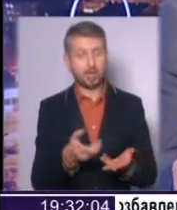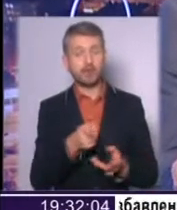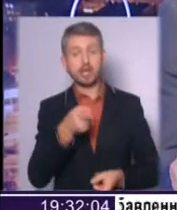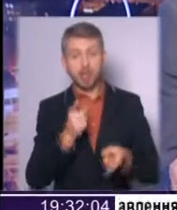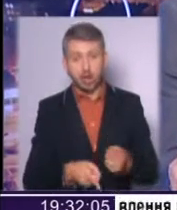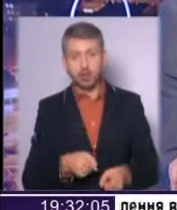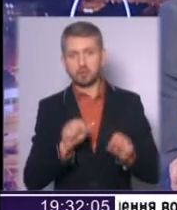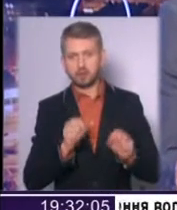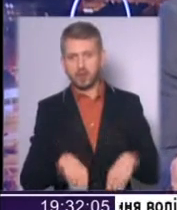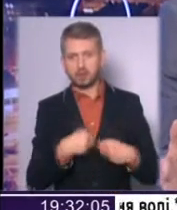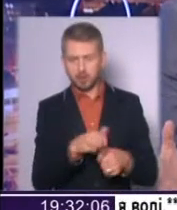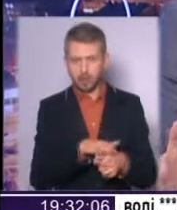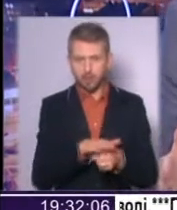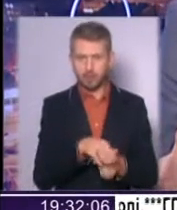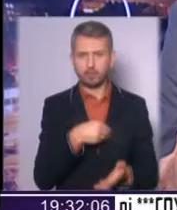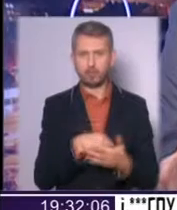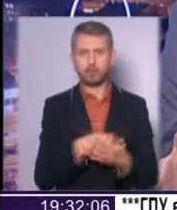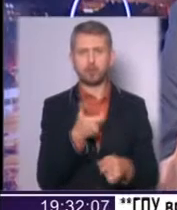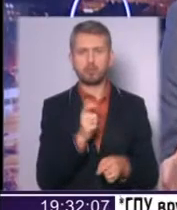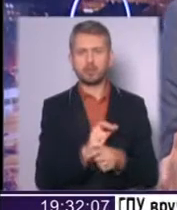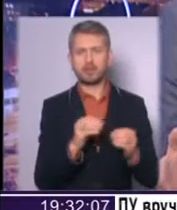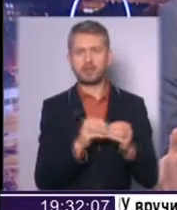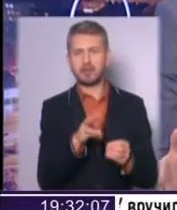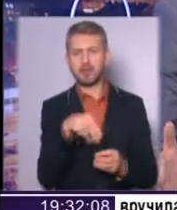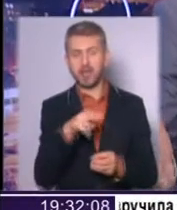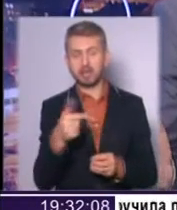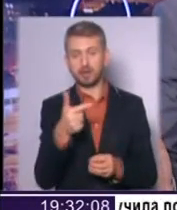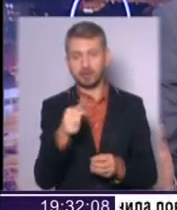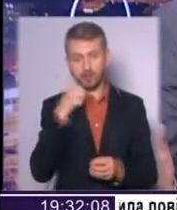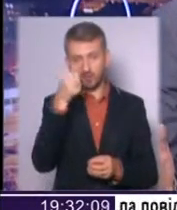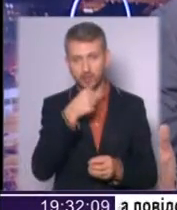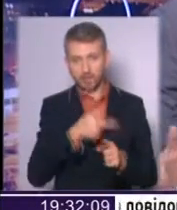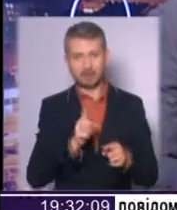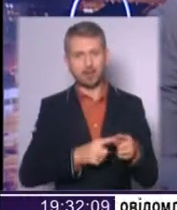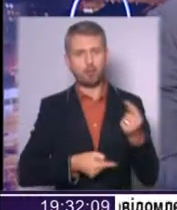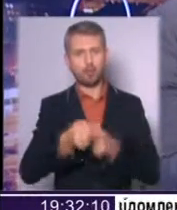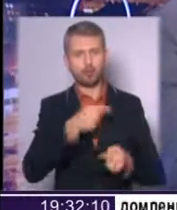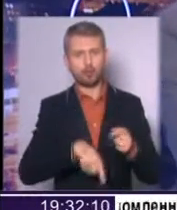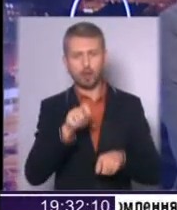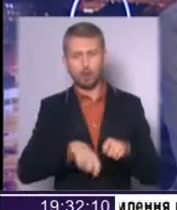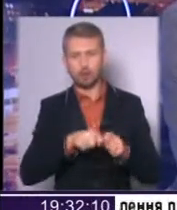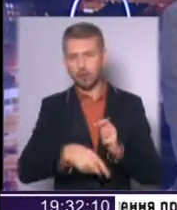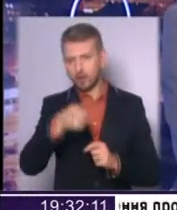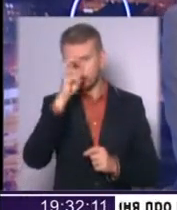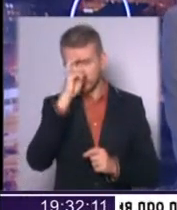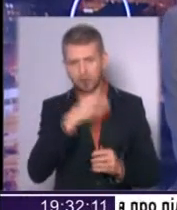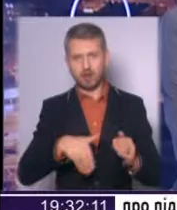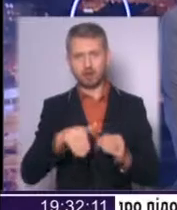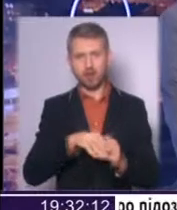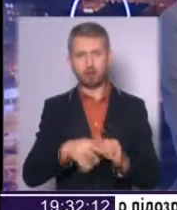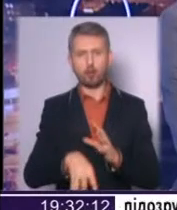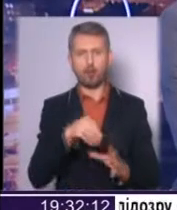України і не сплачувати тут податки. Тому, кажу, це є законопроект. Чи законопроект про націоналізацію стратегічних підприємств, чи законопроект